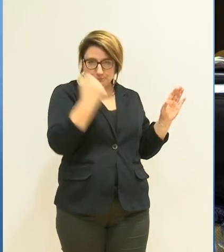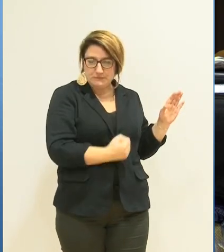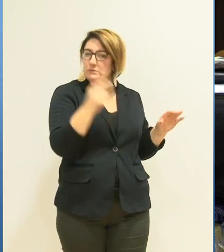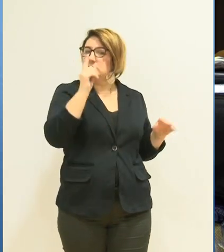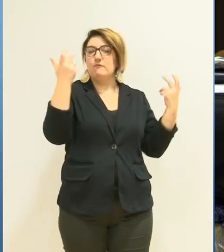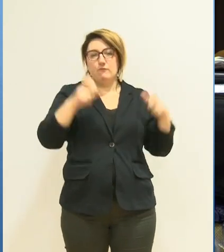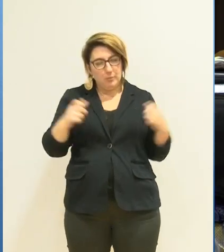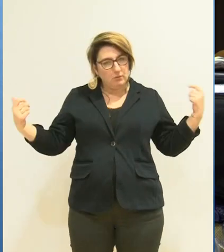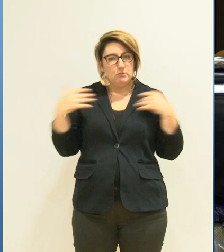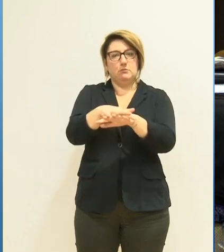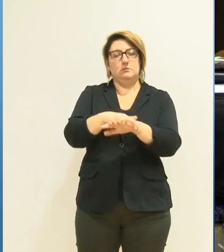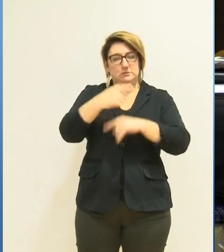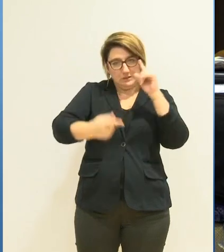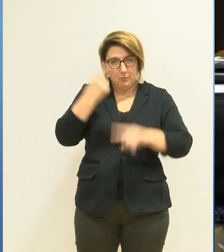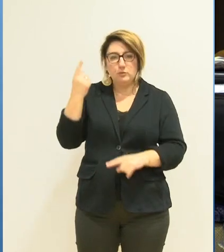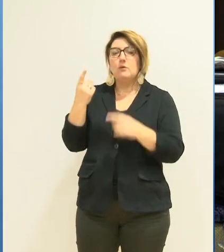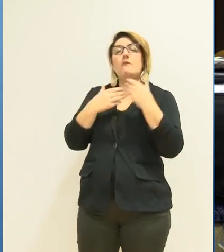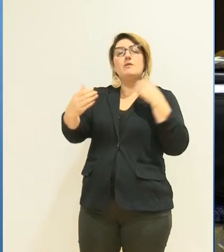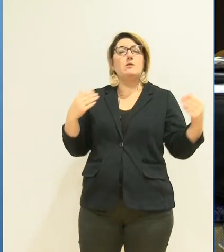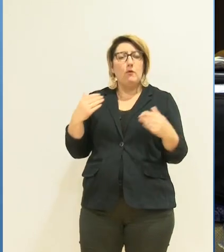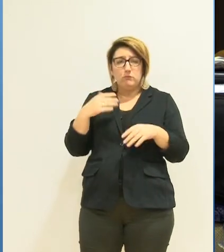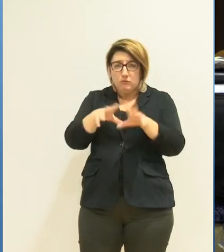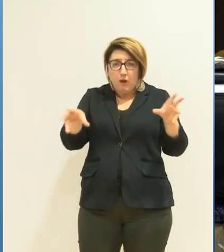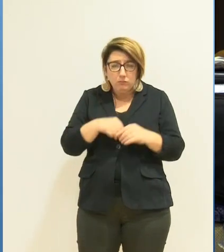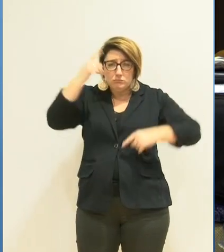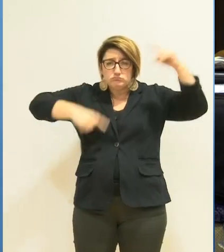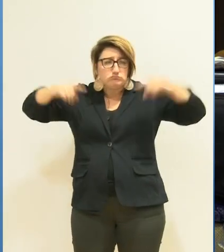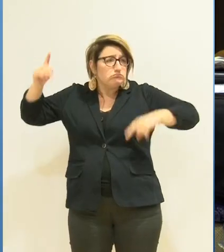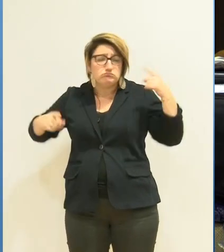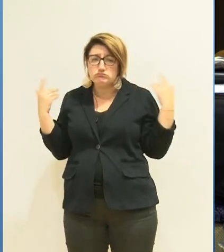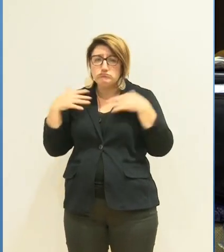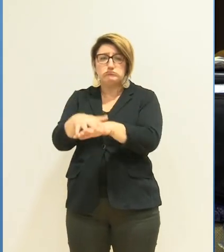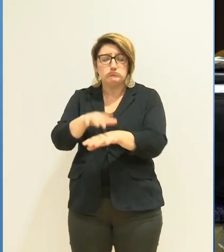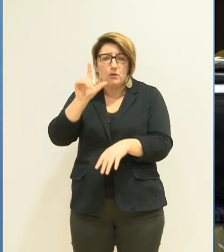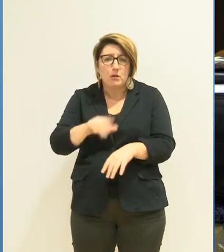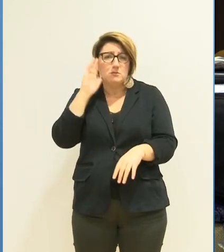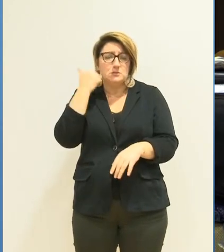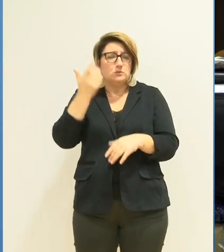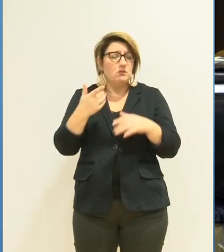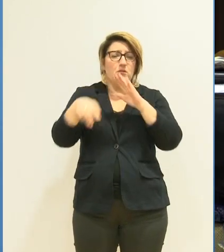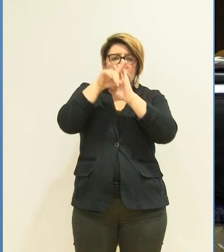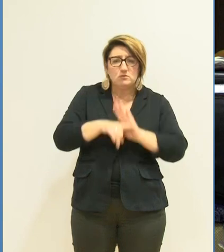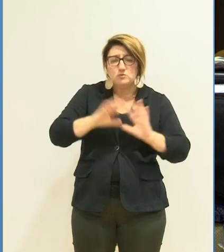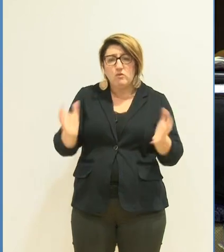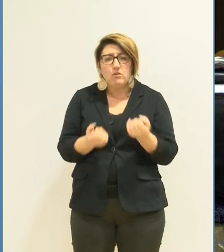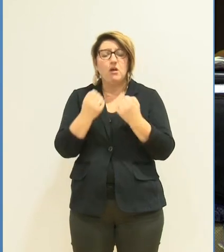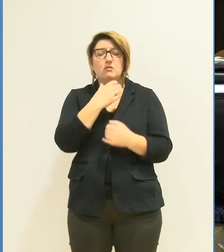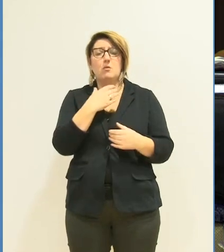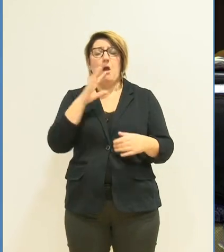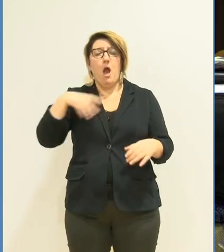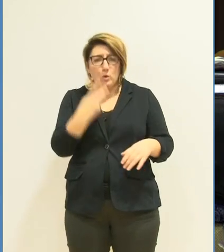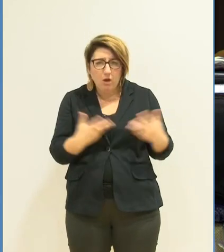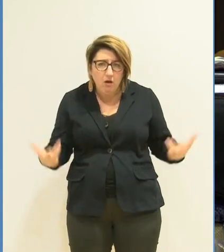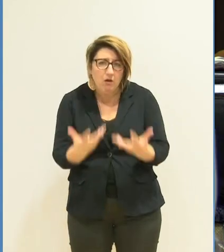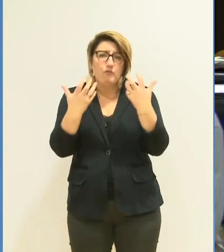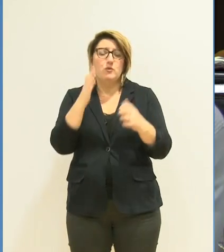conditions puissent habiter villeneuve c'est pourquoi nous investissons dans le plan de sauvegarde des copropriétés de l'arlequin c'est pourquoi nous voulons diversifier l'offre locative dans le